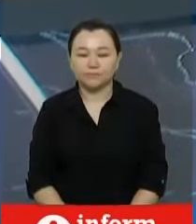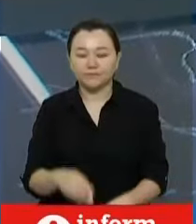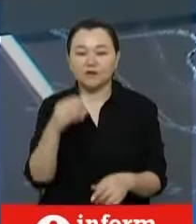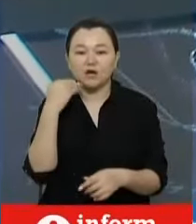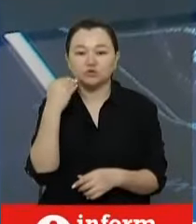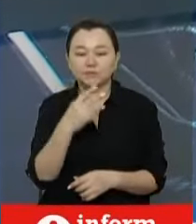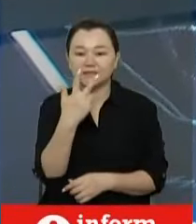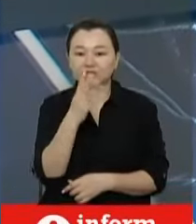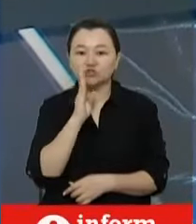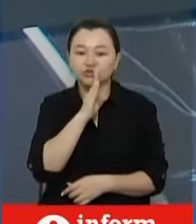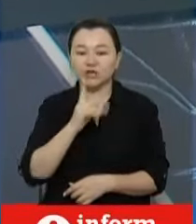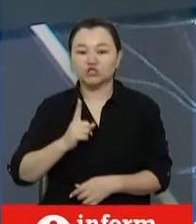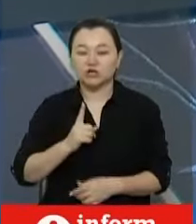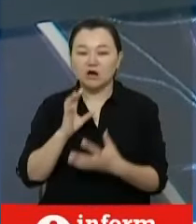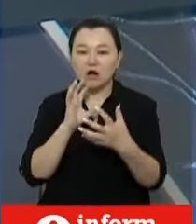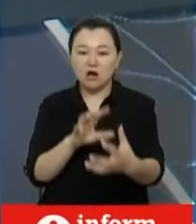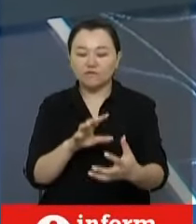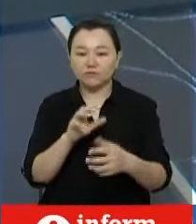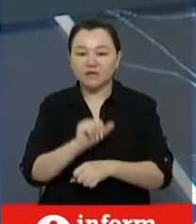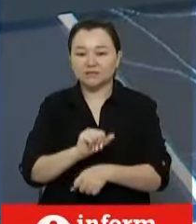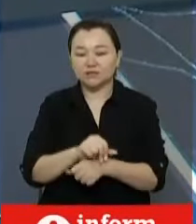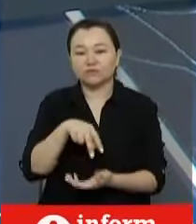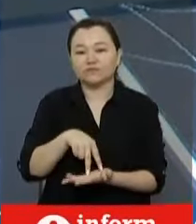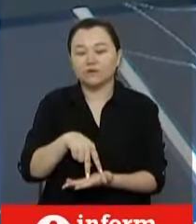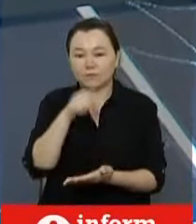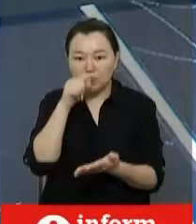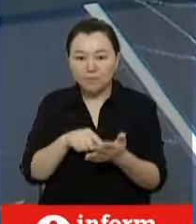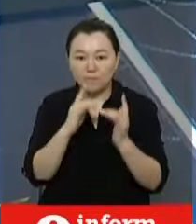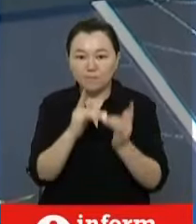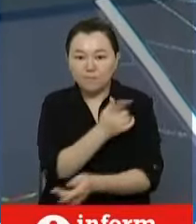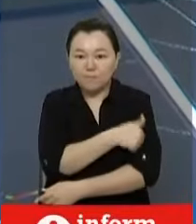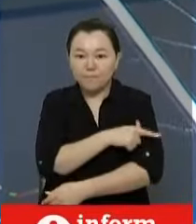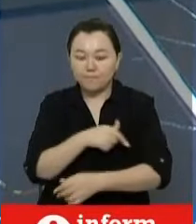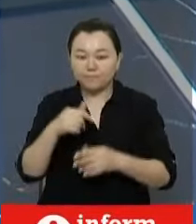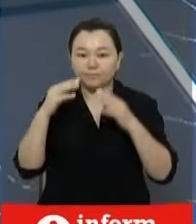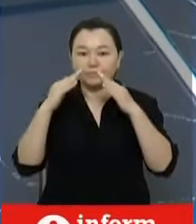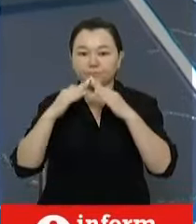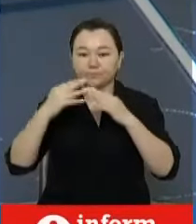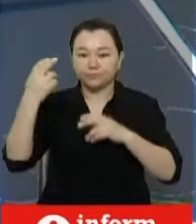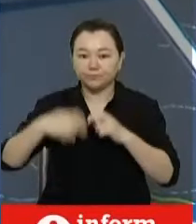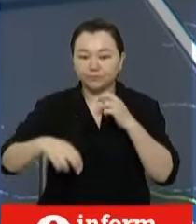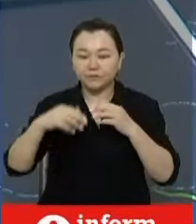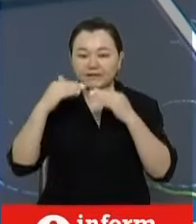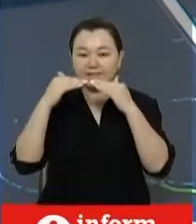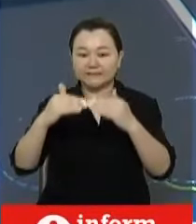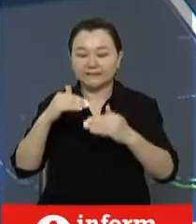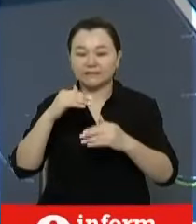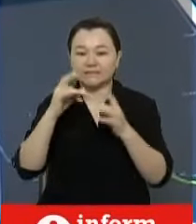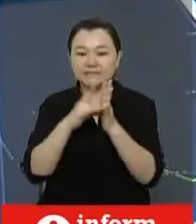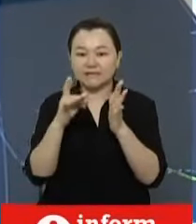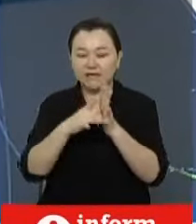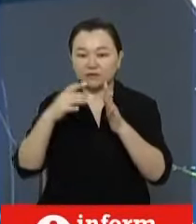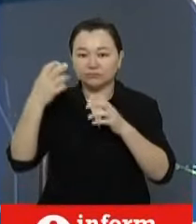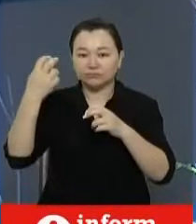В Актобе три женщины, ожидавшие автобус на остановке, попали в больницу. На них рухнула стеклянная крыша остановочного павильона,